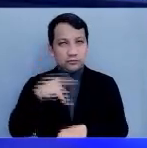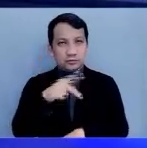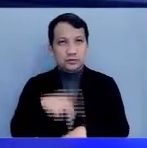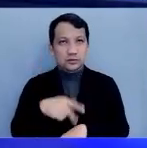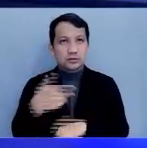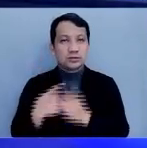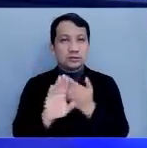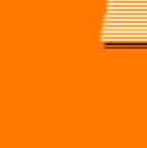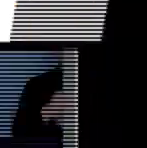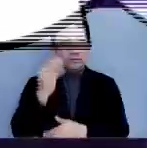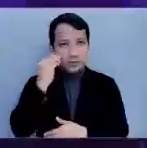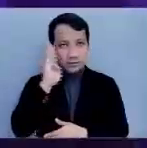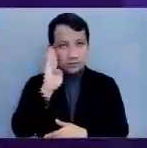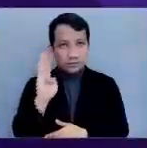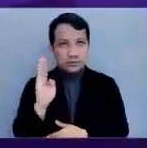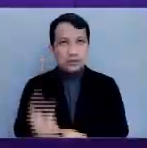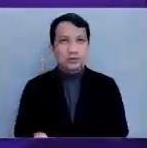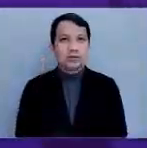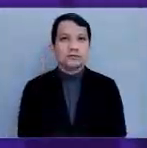si Marty Bautista.